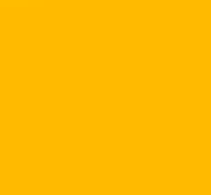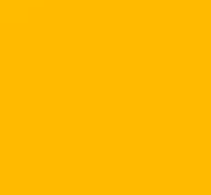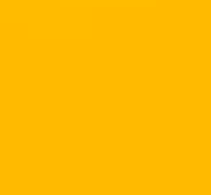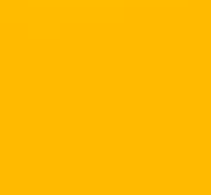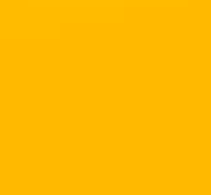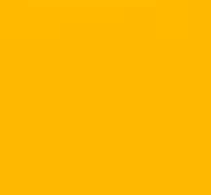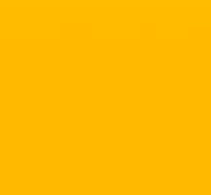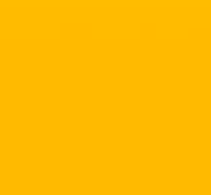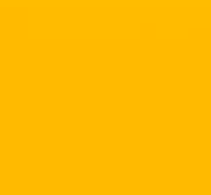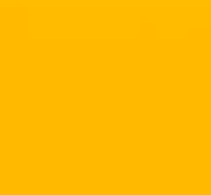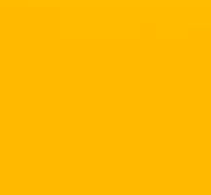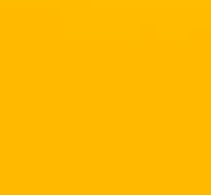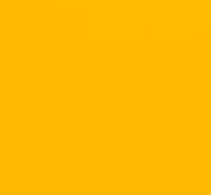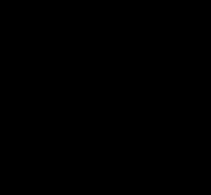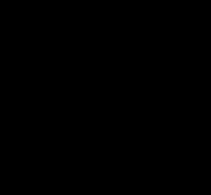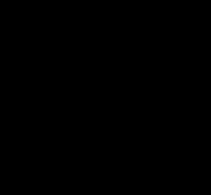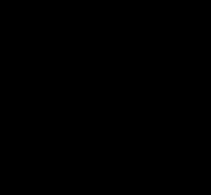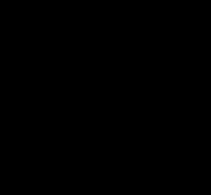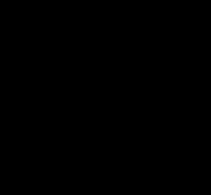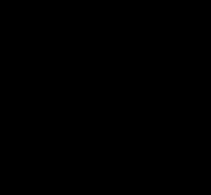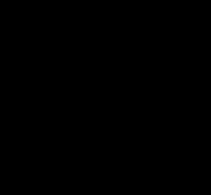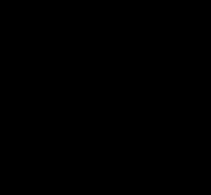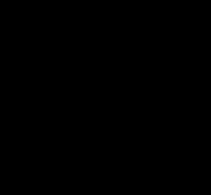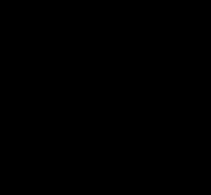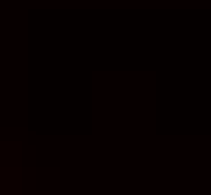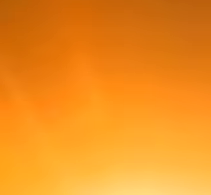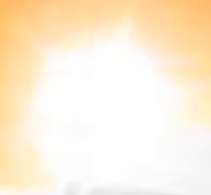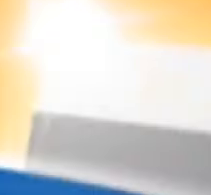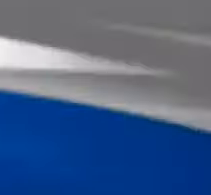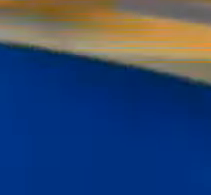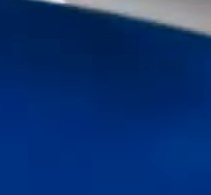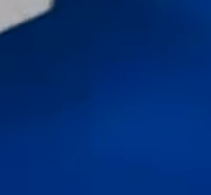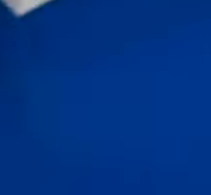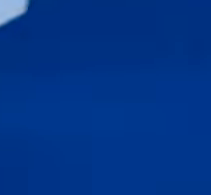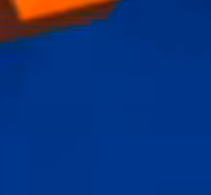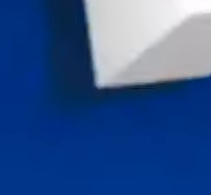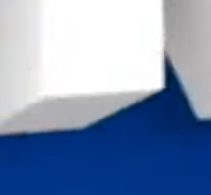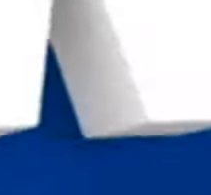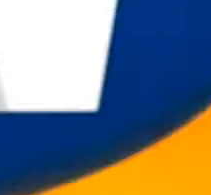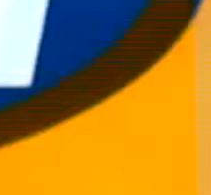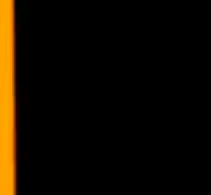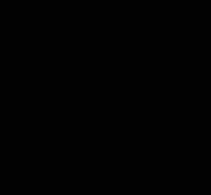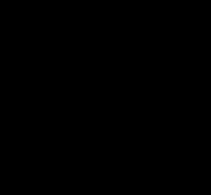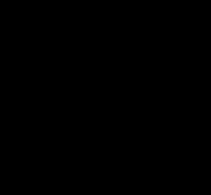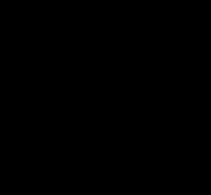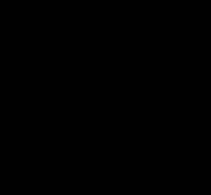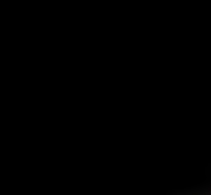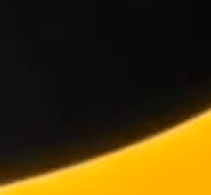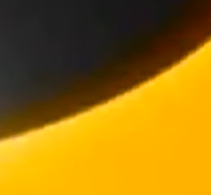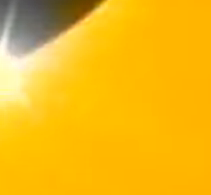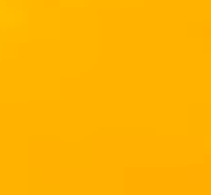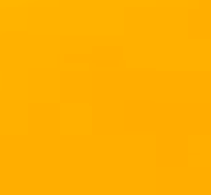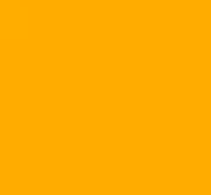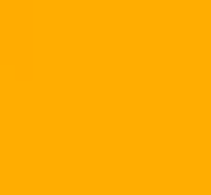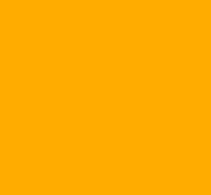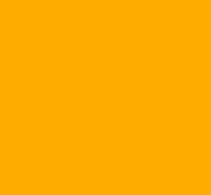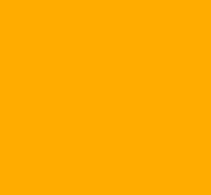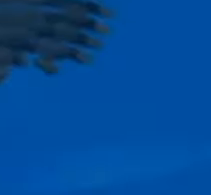ibhizinisi yakho. Everywhere you go, MTN.